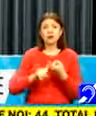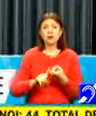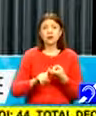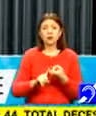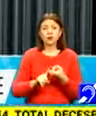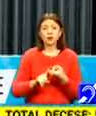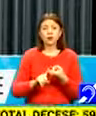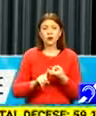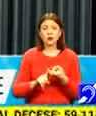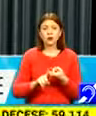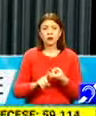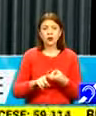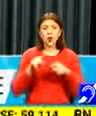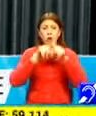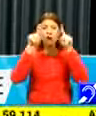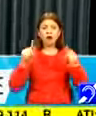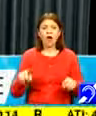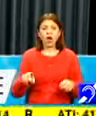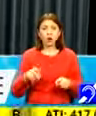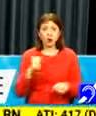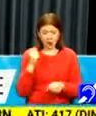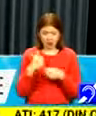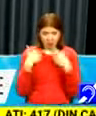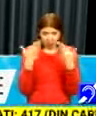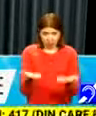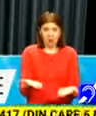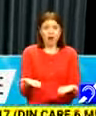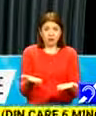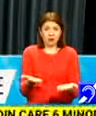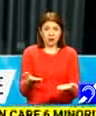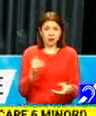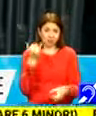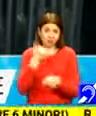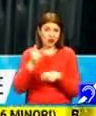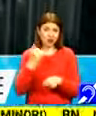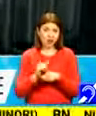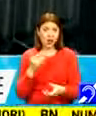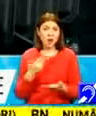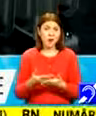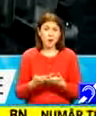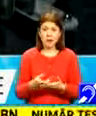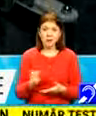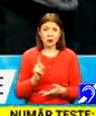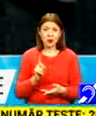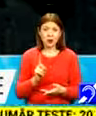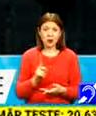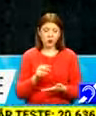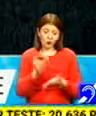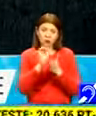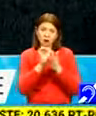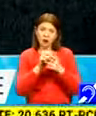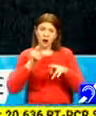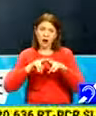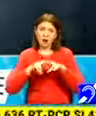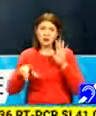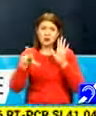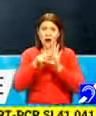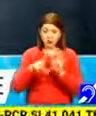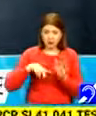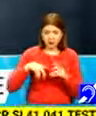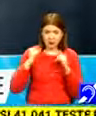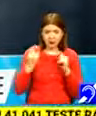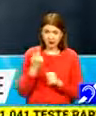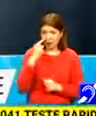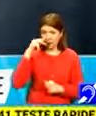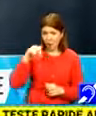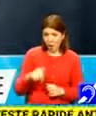acest moment în privința factorilor de emisie și care sunt gresite pentru că nu țin cont de lege care este în vigoare de la